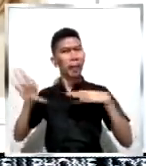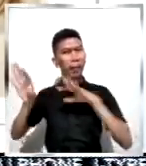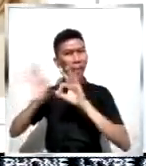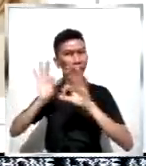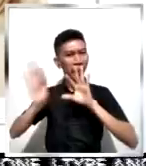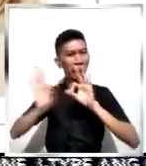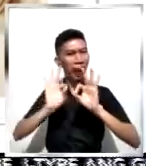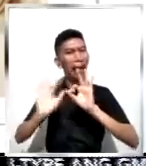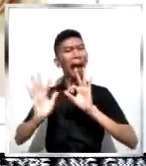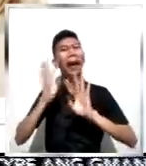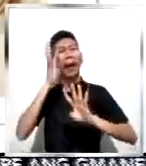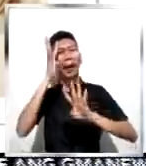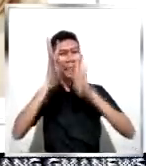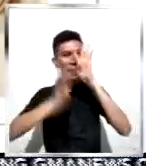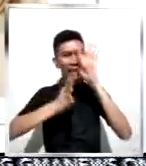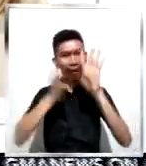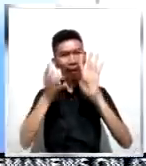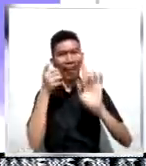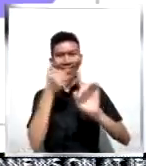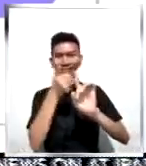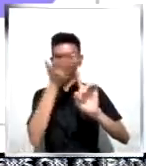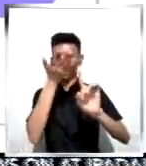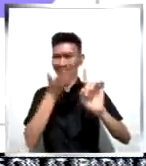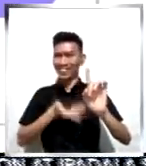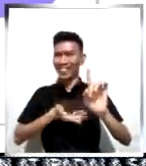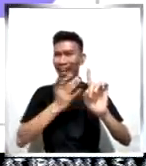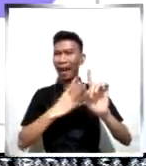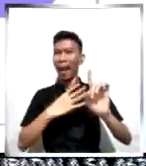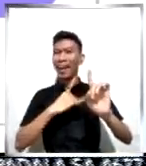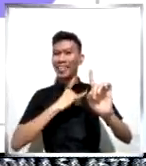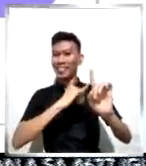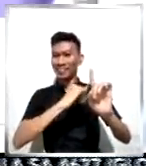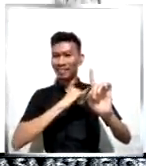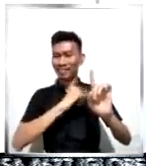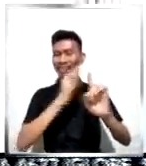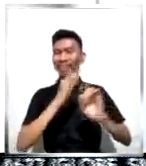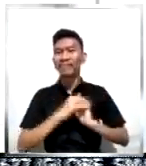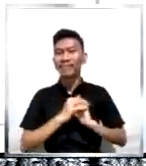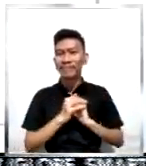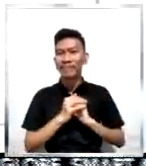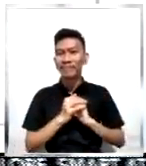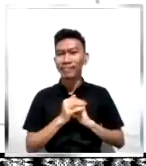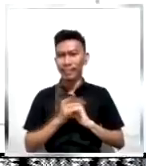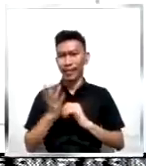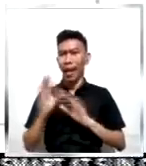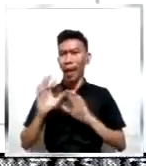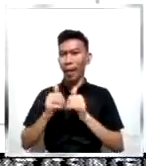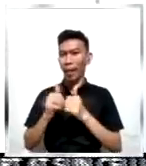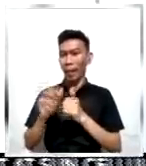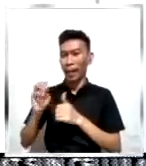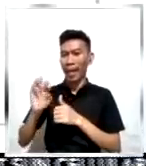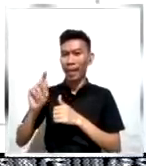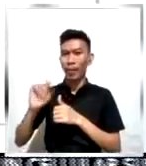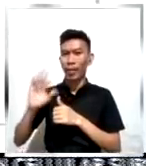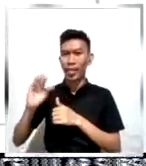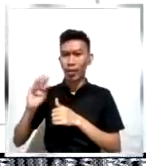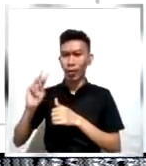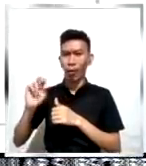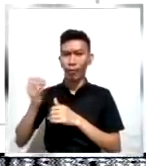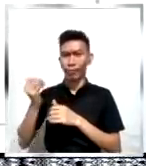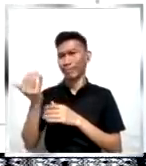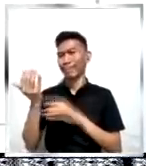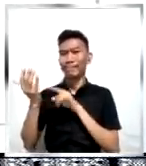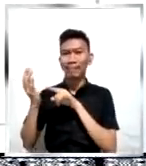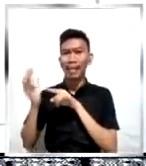Ikaw na ikaw! Aanin mo pa ang mga emoticons when you can be your very own